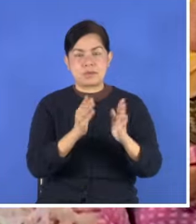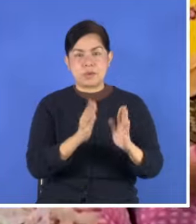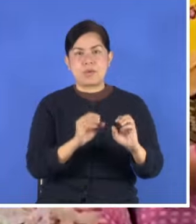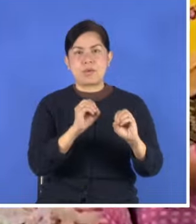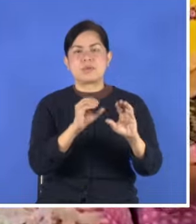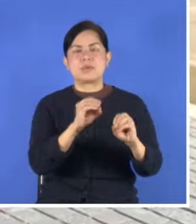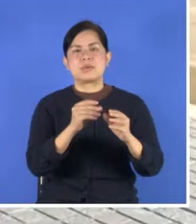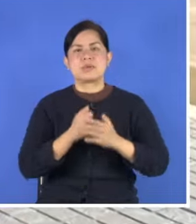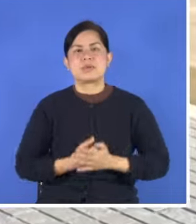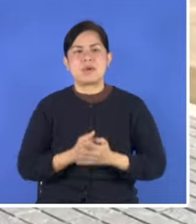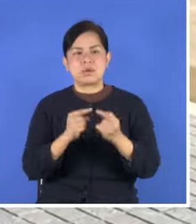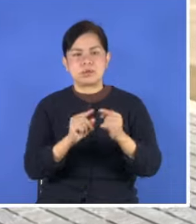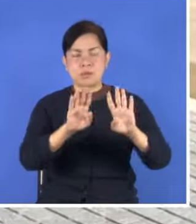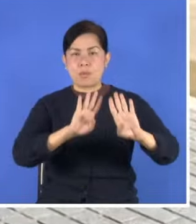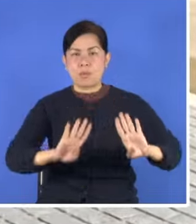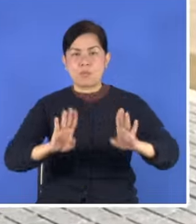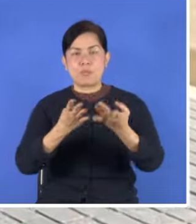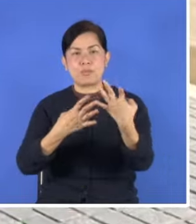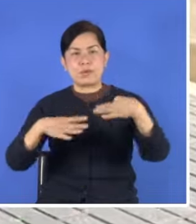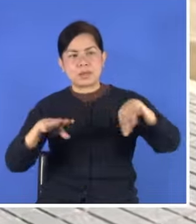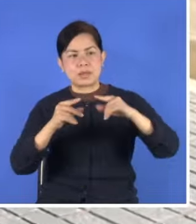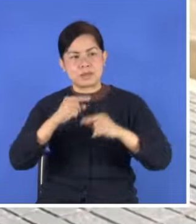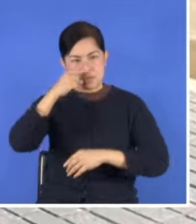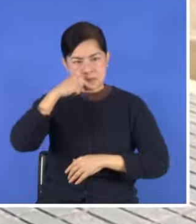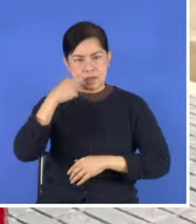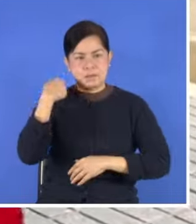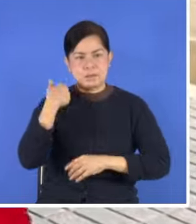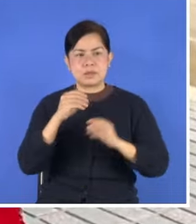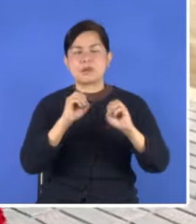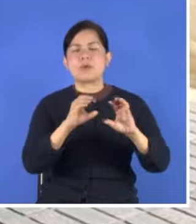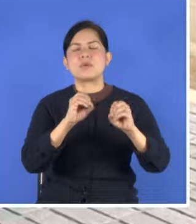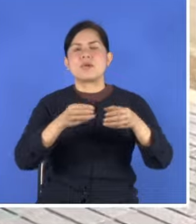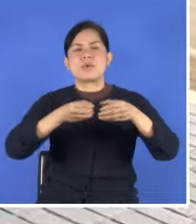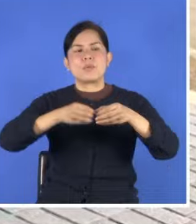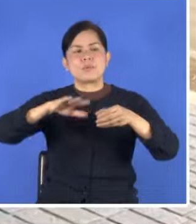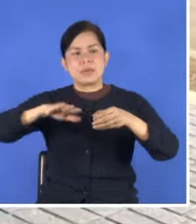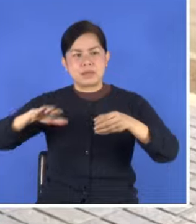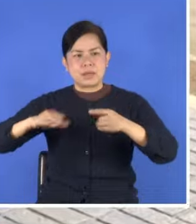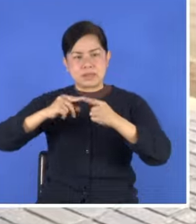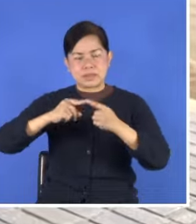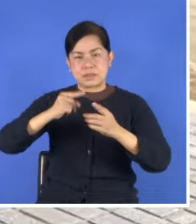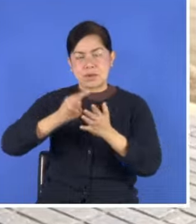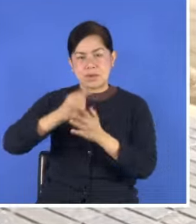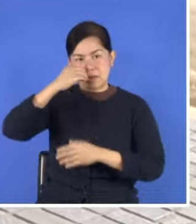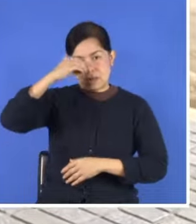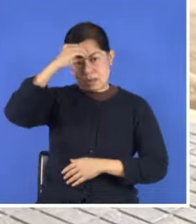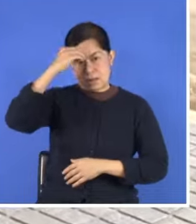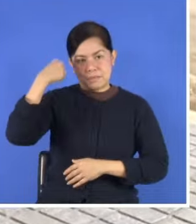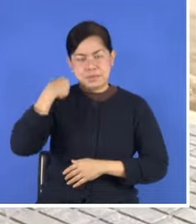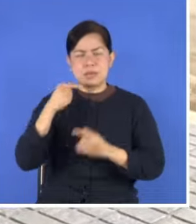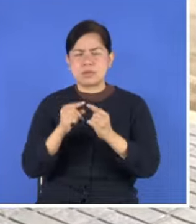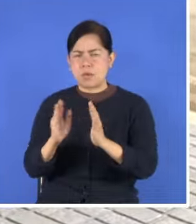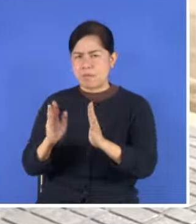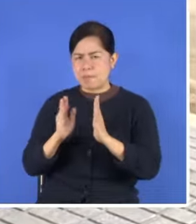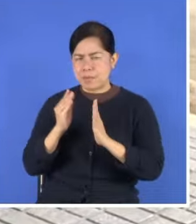นาฏศิลป์ไทยโรงเรียนเอกชัยนี่ค่ะก็สอนให้น้องๆรำสวยงามแบบนี้ได้แรงบันดาลใจจากท่ารำของ